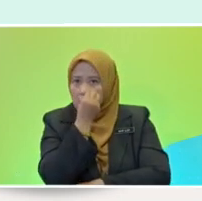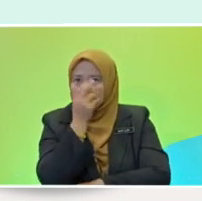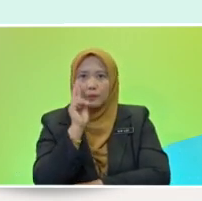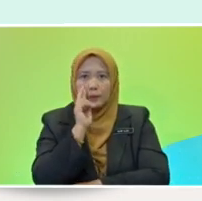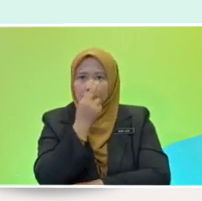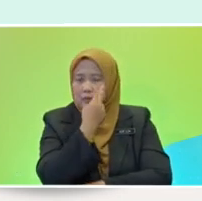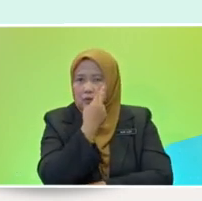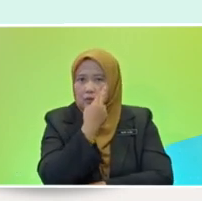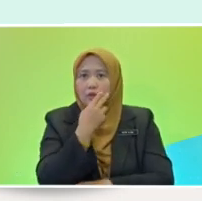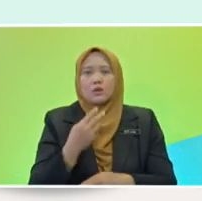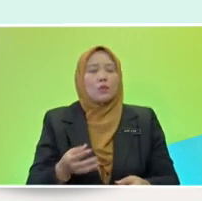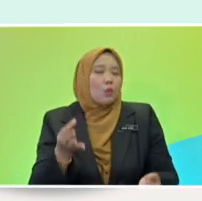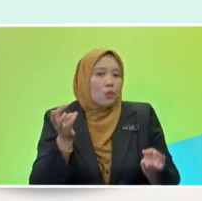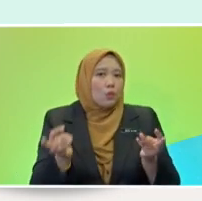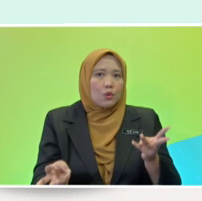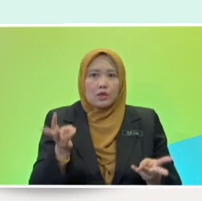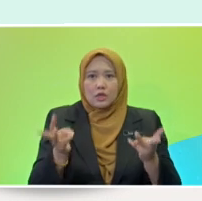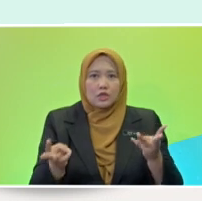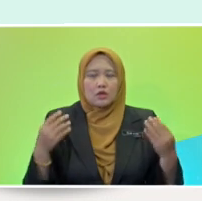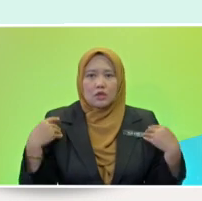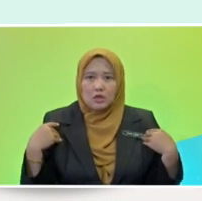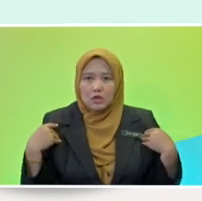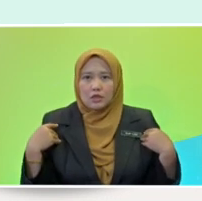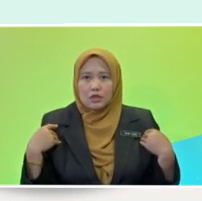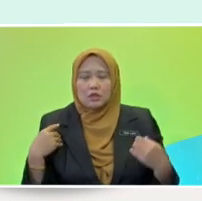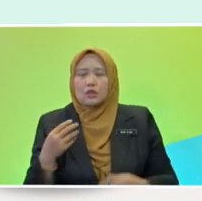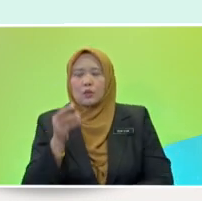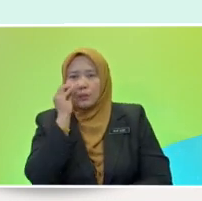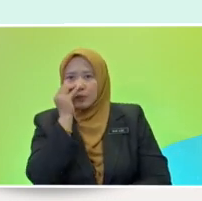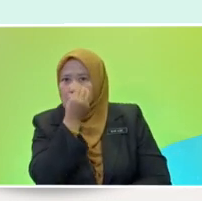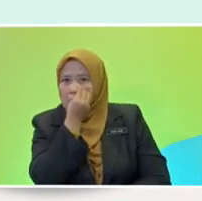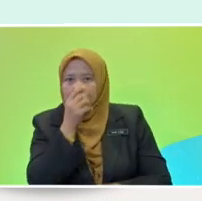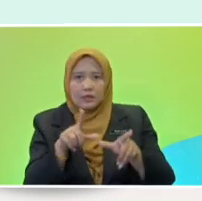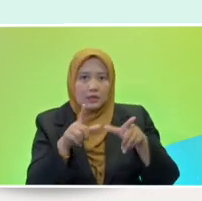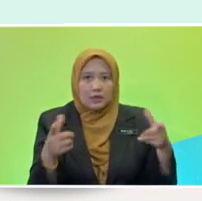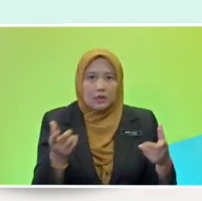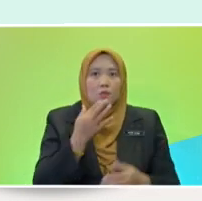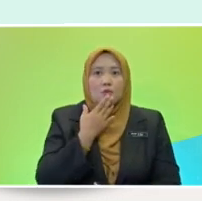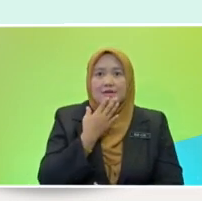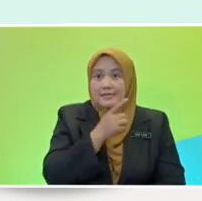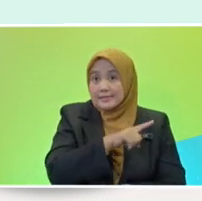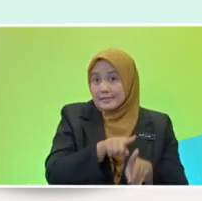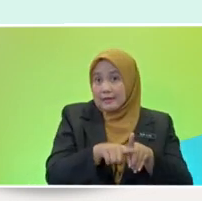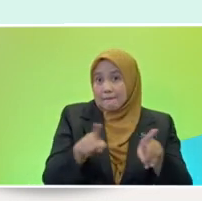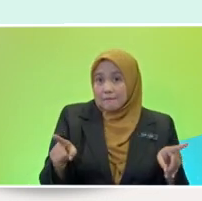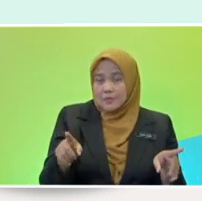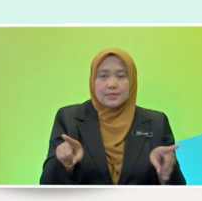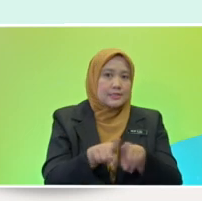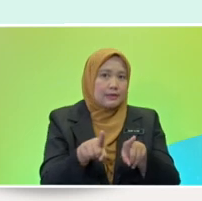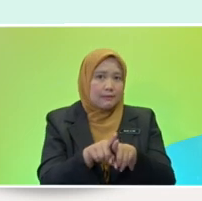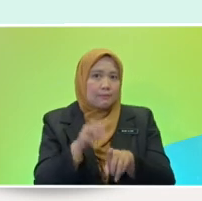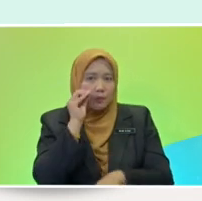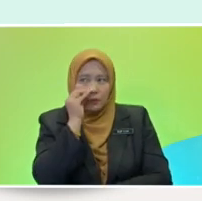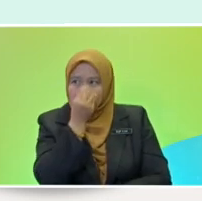tapi kedua-duanya masih mempunyai bunga yang kedua kita melihat bahwa kedua-dua tumbuhan ini